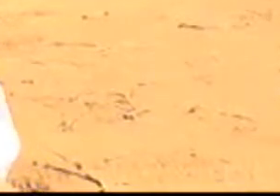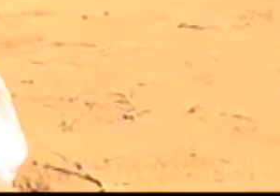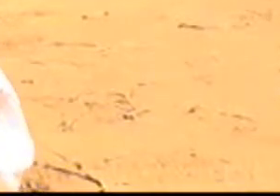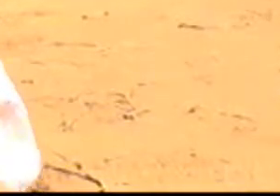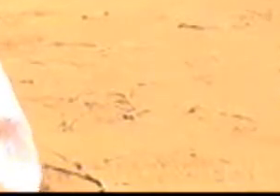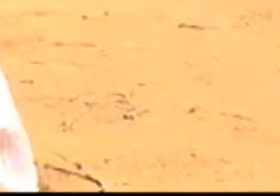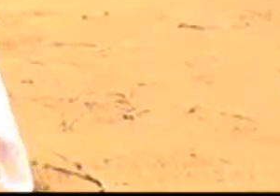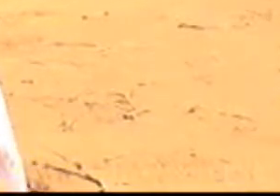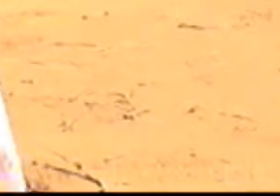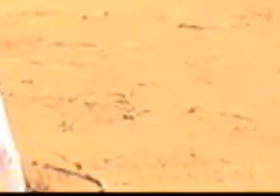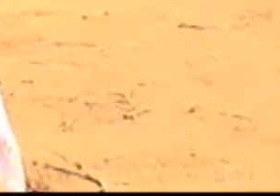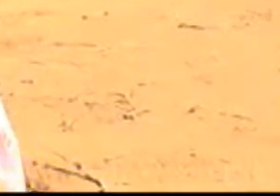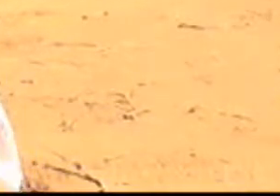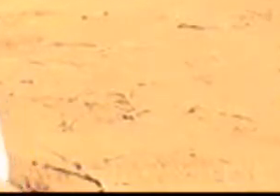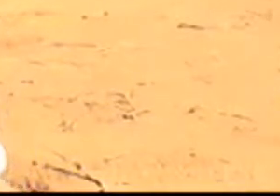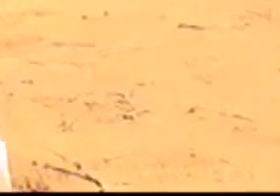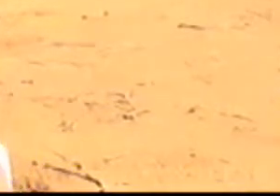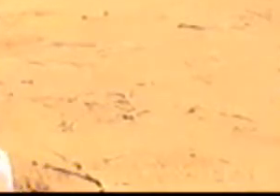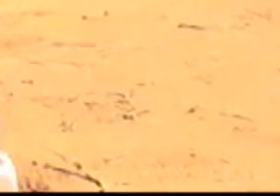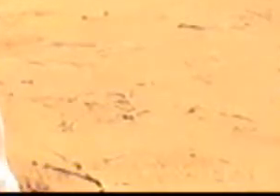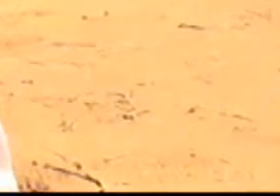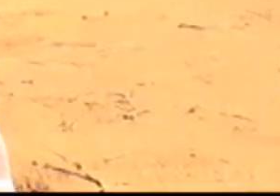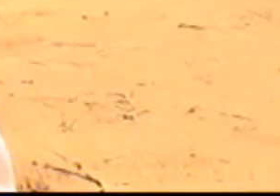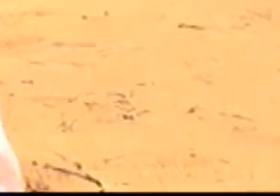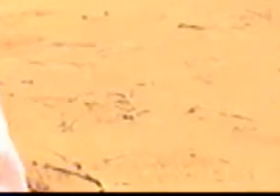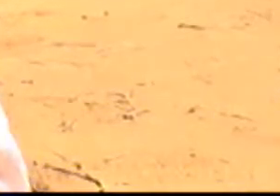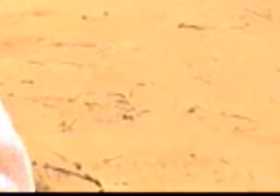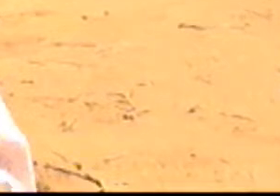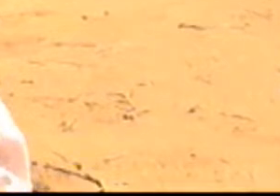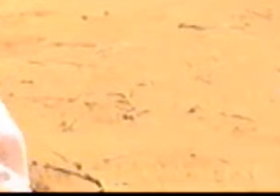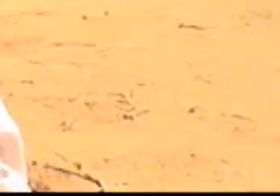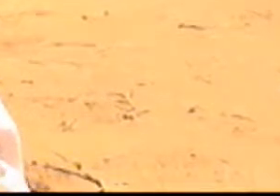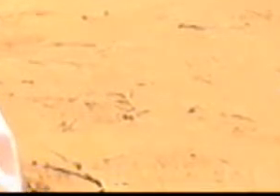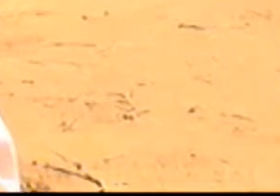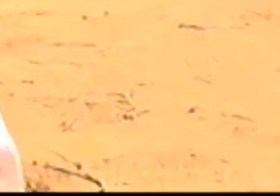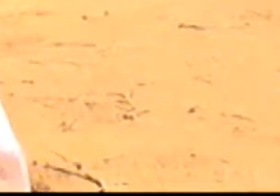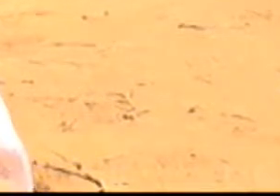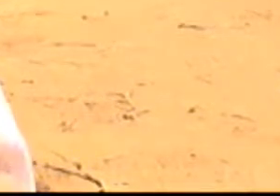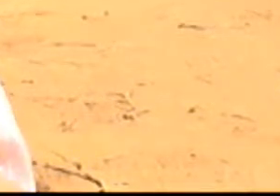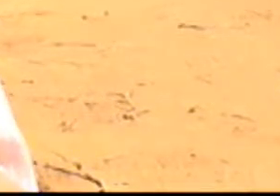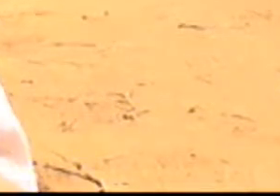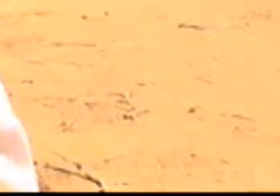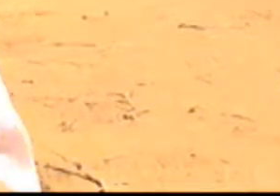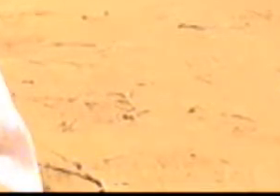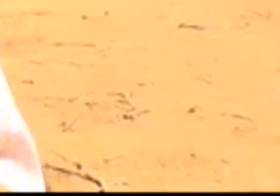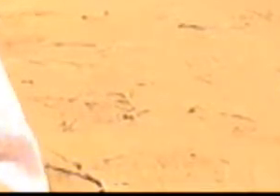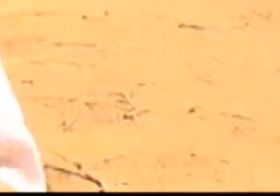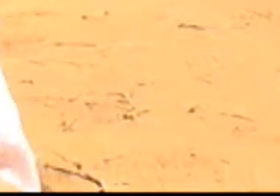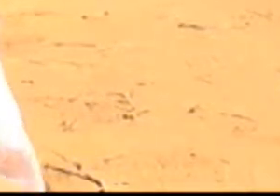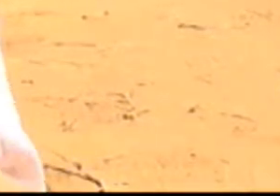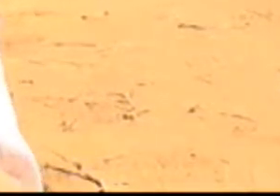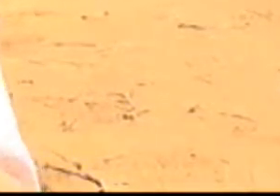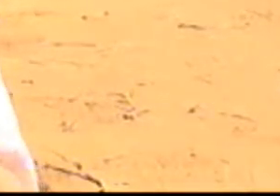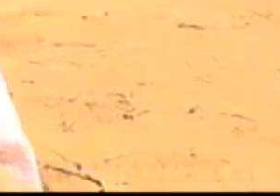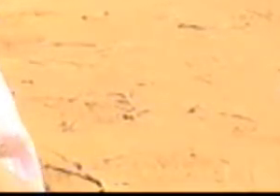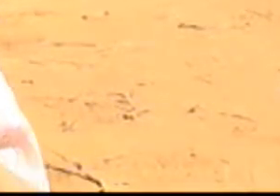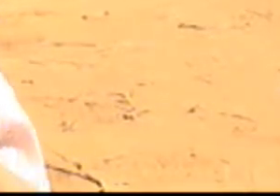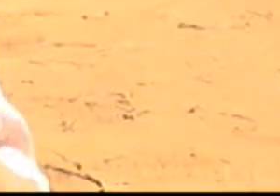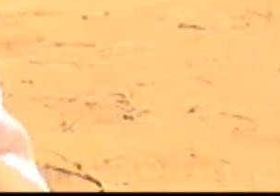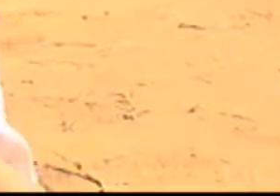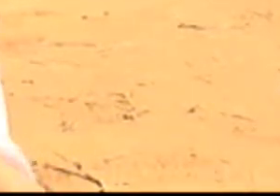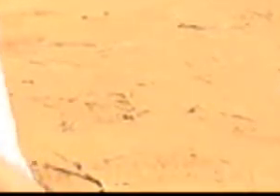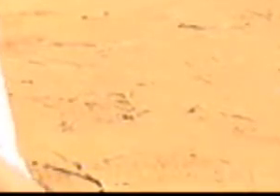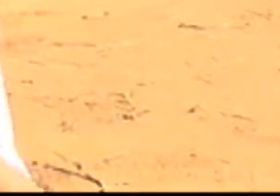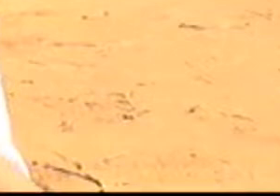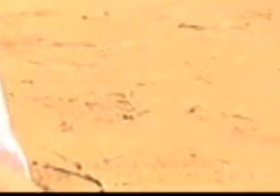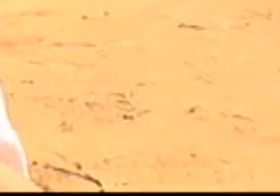na tunakwenda kuwapanga wanafunzi, itakuwa ni shule ya wasichana na wanakuja kusoma hapa masomo ya sayansi. Kwa hiyo naamini tutapata